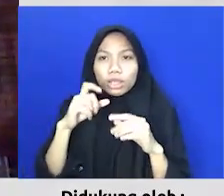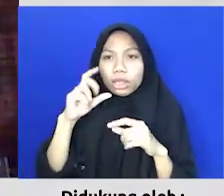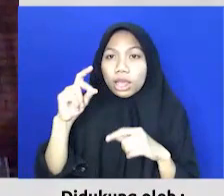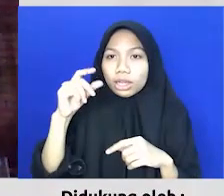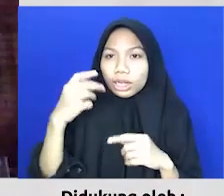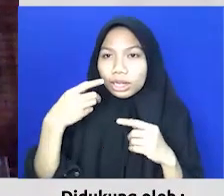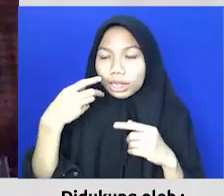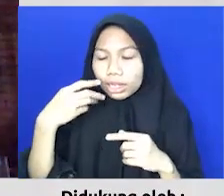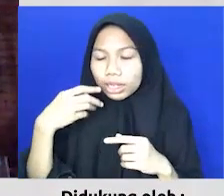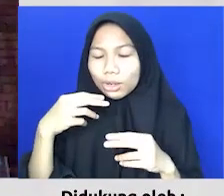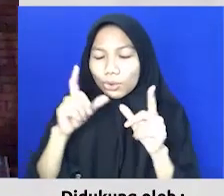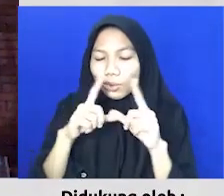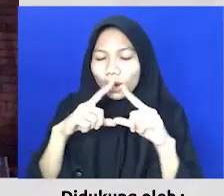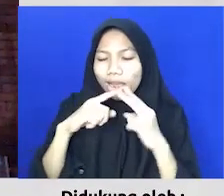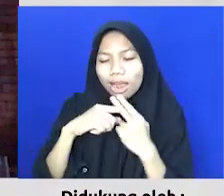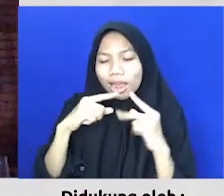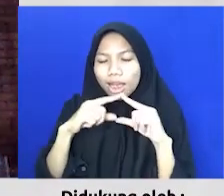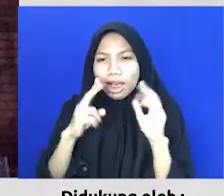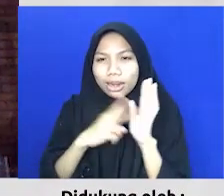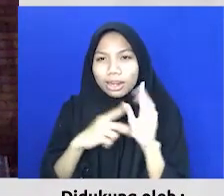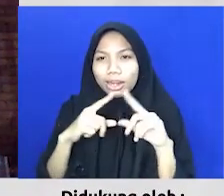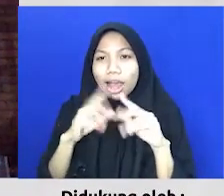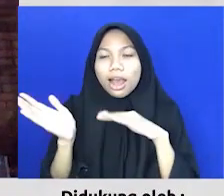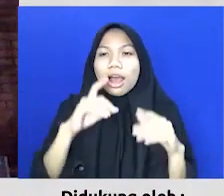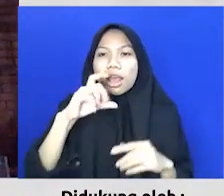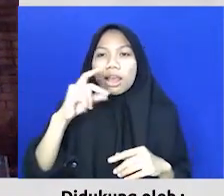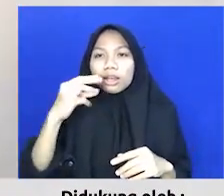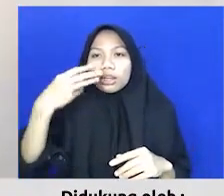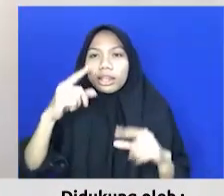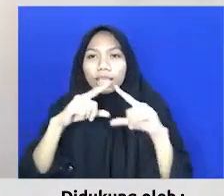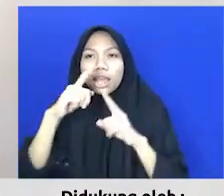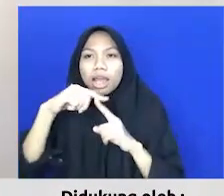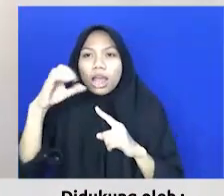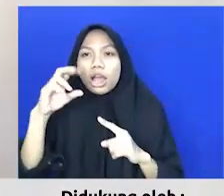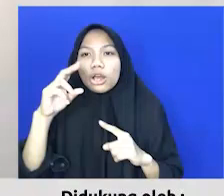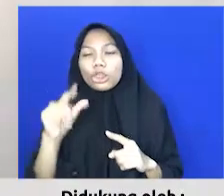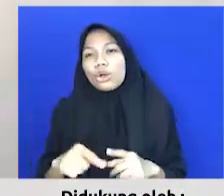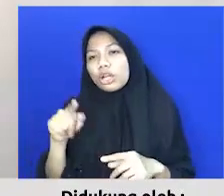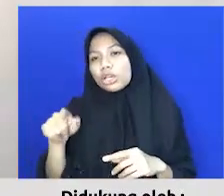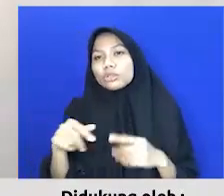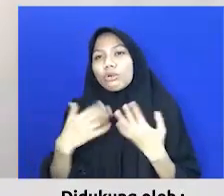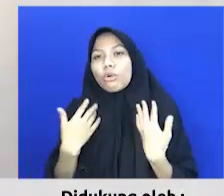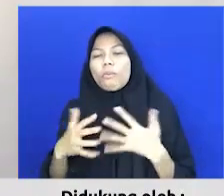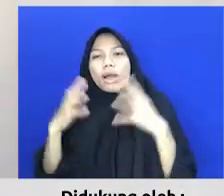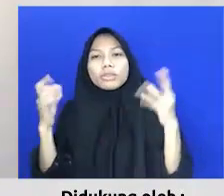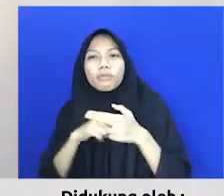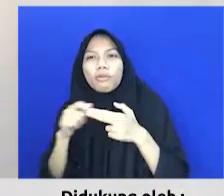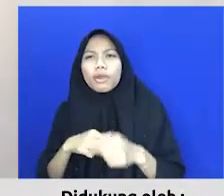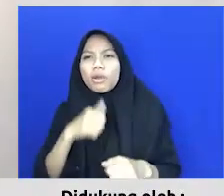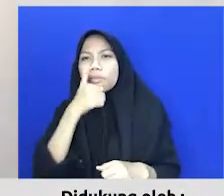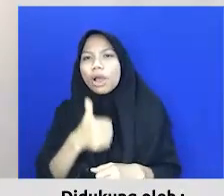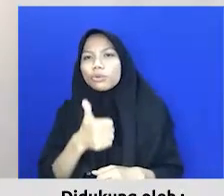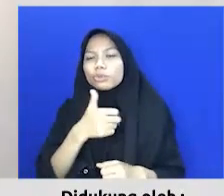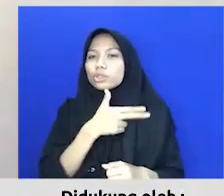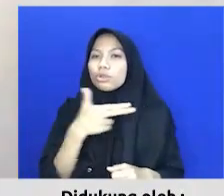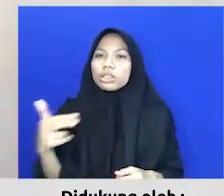Penari. Sang Penari ini meraih penghargaan film terbaik di Festival Film Indonesia 2012 kalau nggak salah. Dan